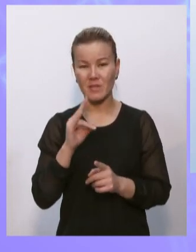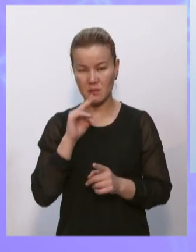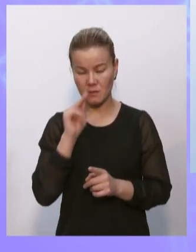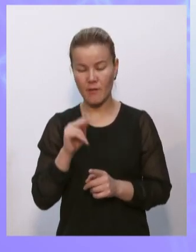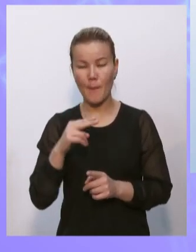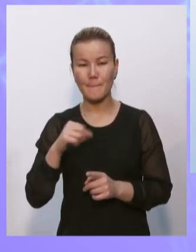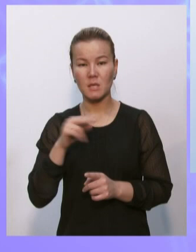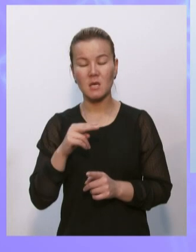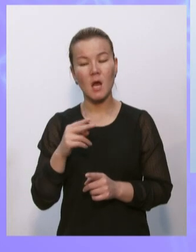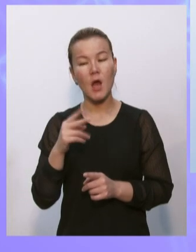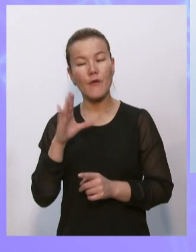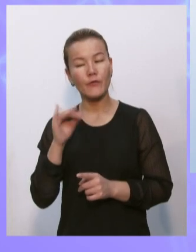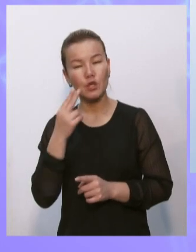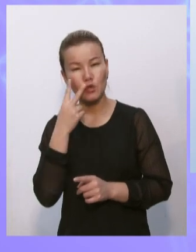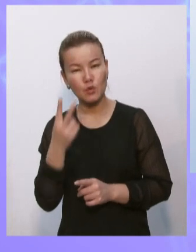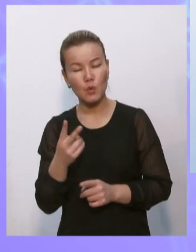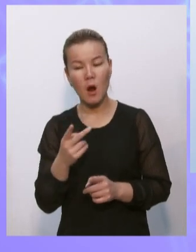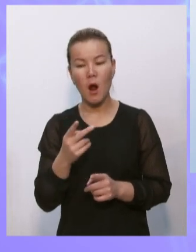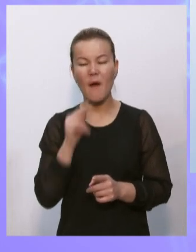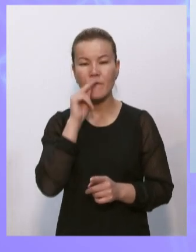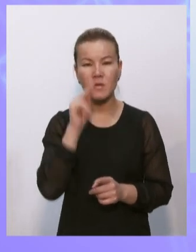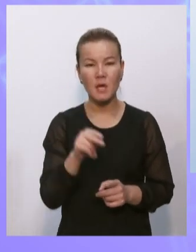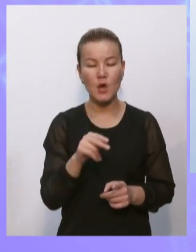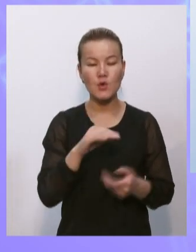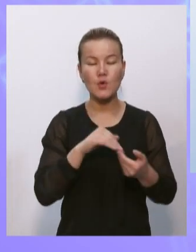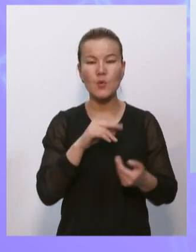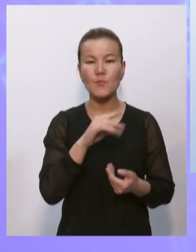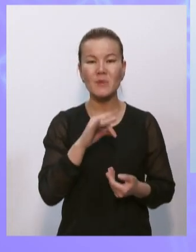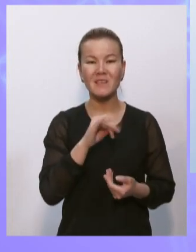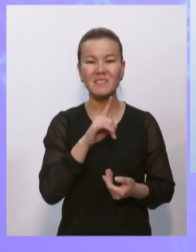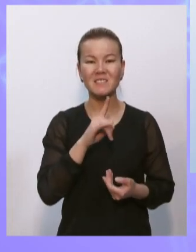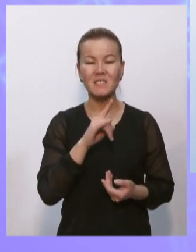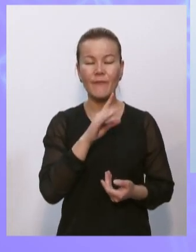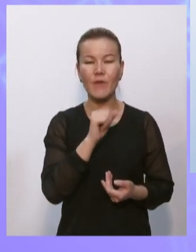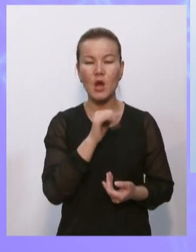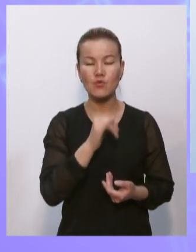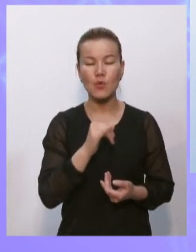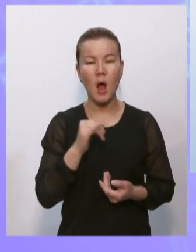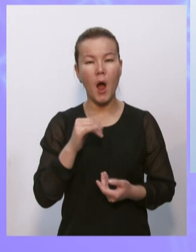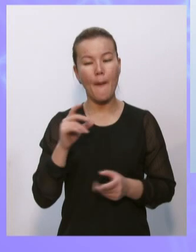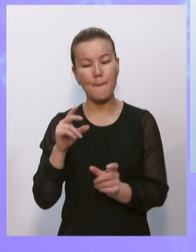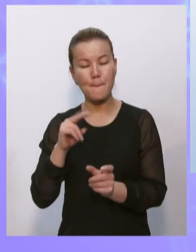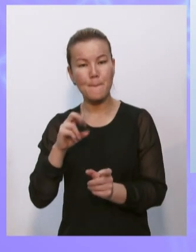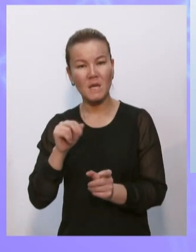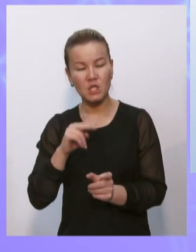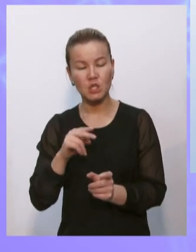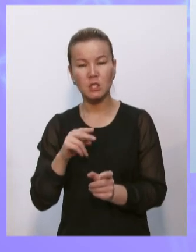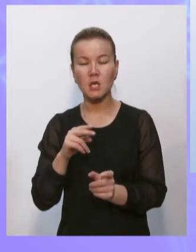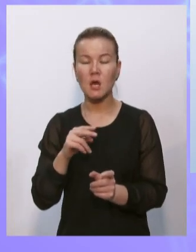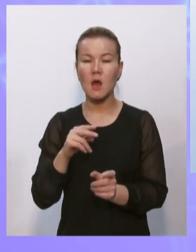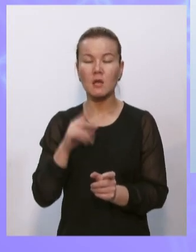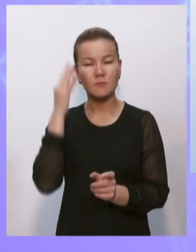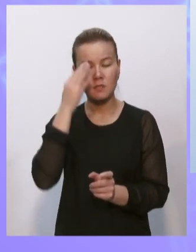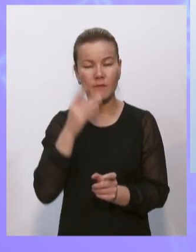Вижу, обвиняю, призываю. Падежные и смысловые вопросы. Кого,